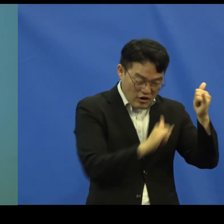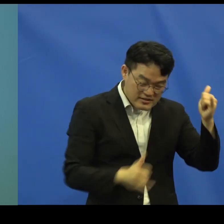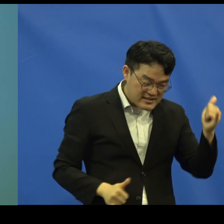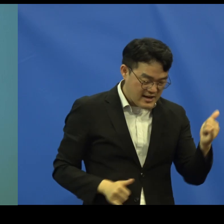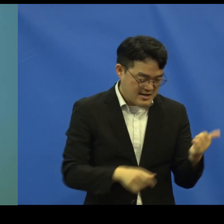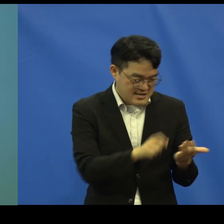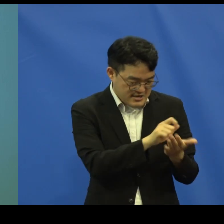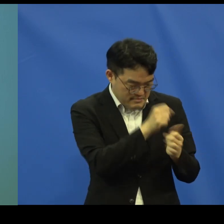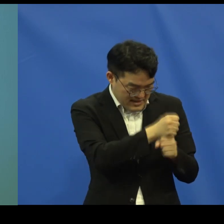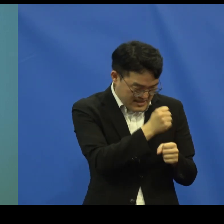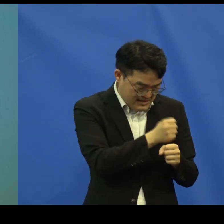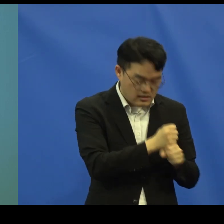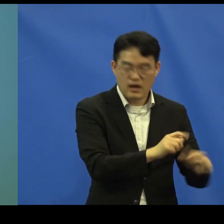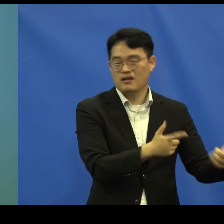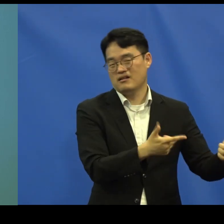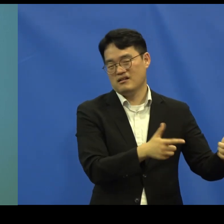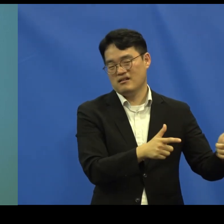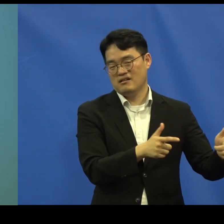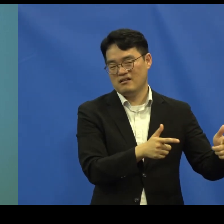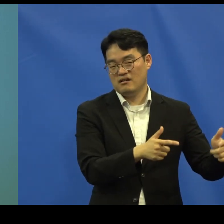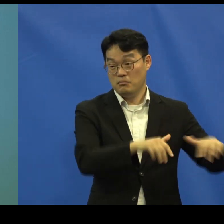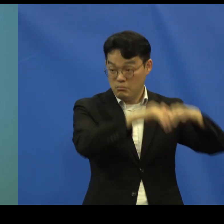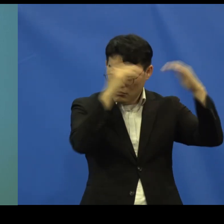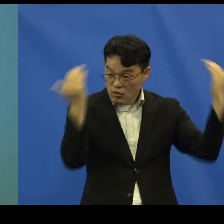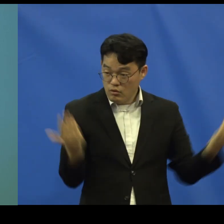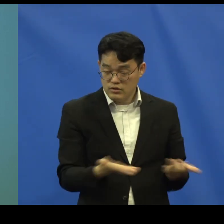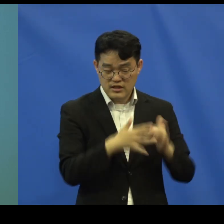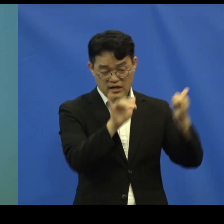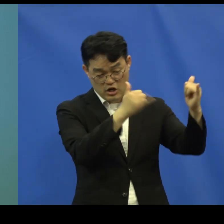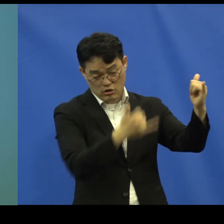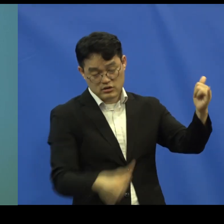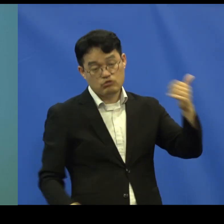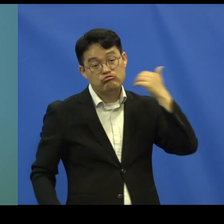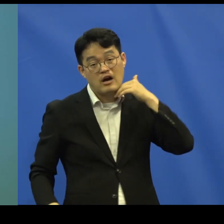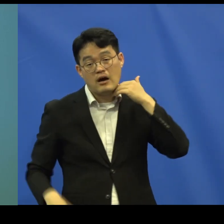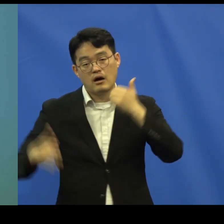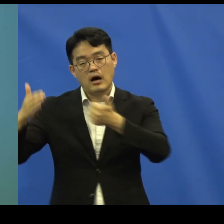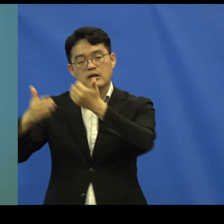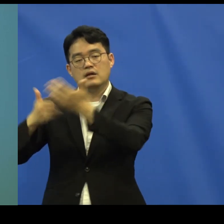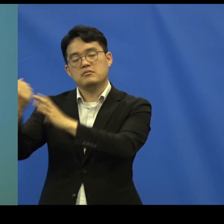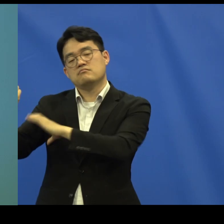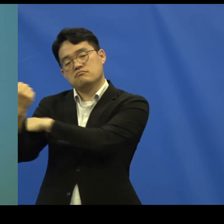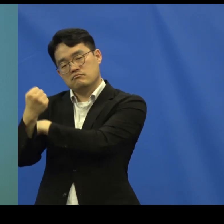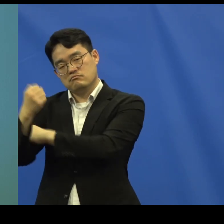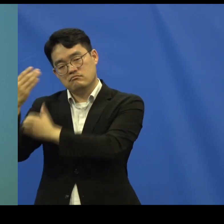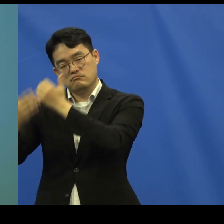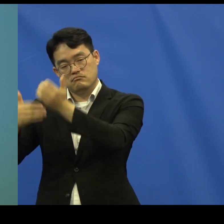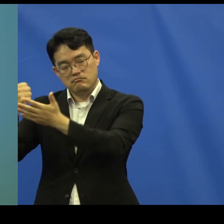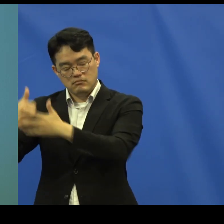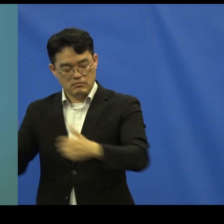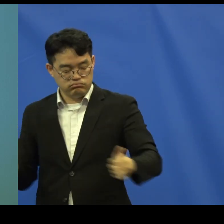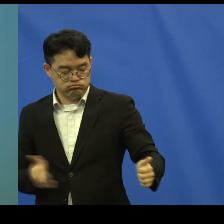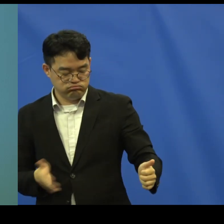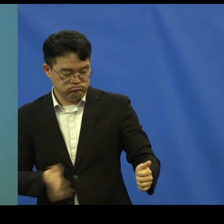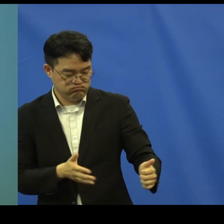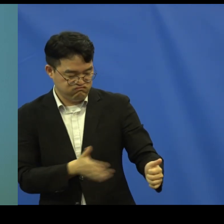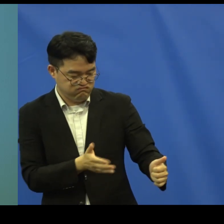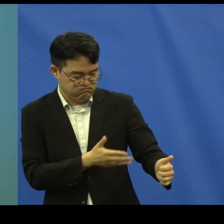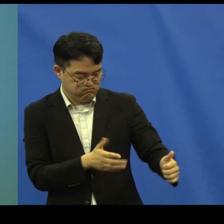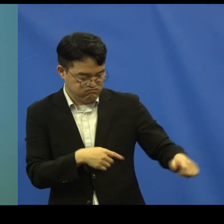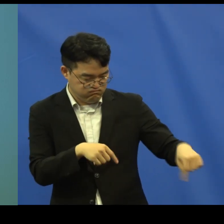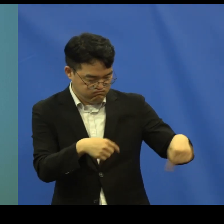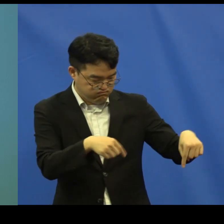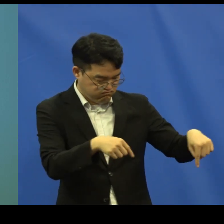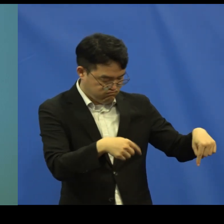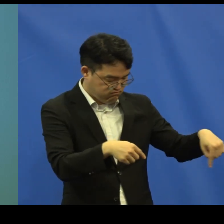첨예한 이 대립이 있죠. 트럼프와 시진핑 시대처럼 보이지만 역사의 중심에는 언제나 하나님이